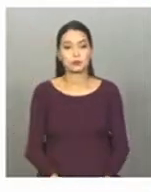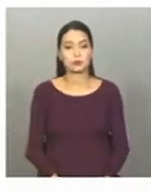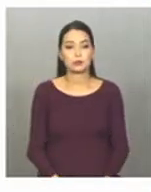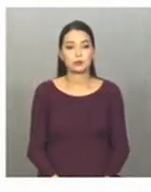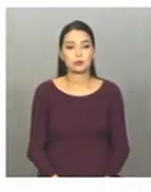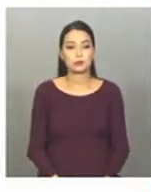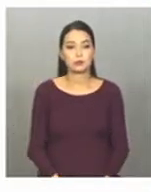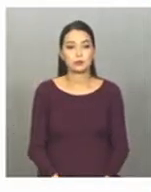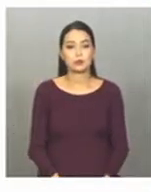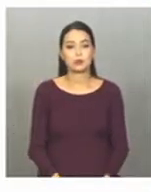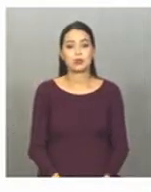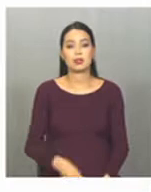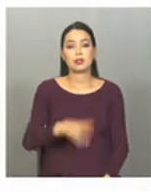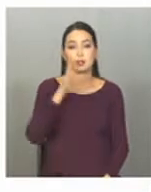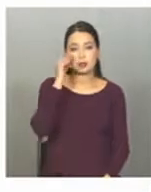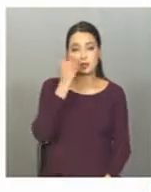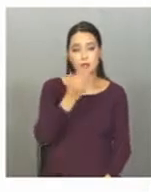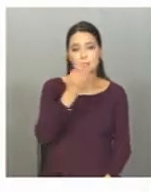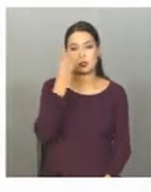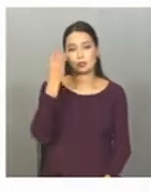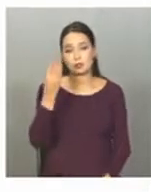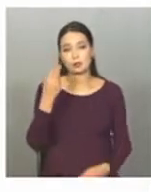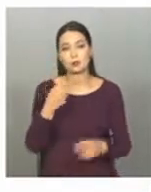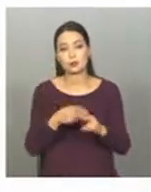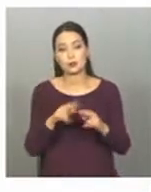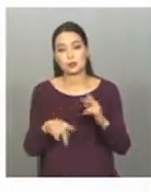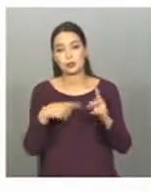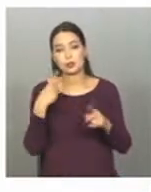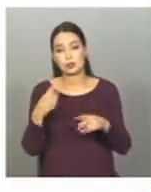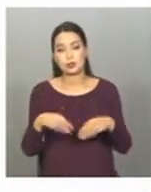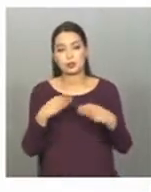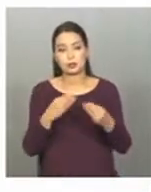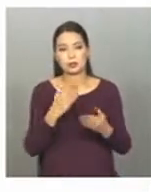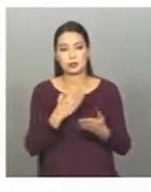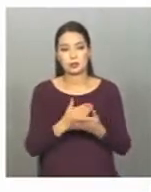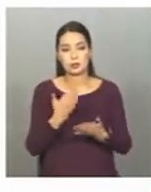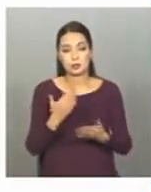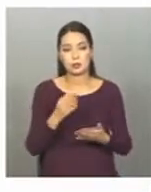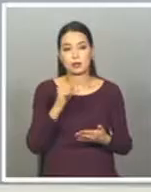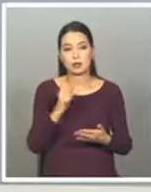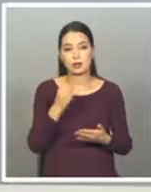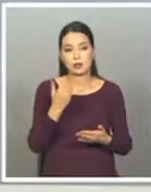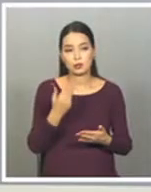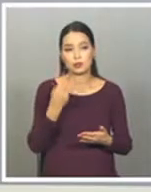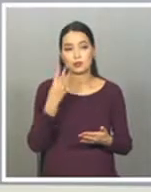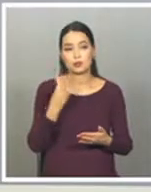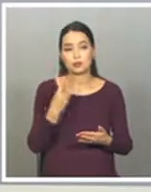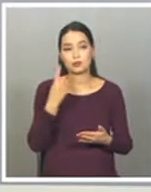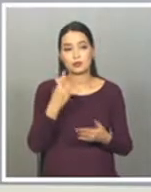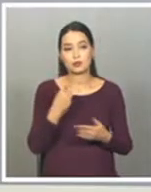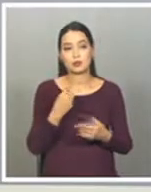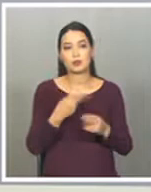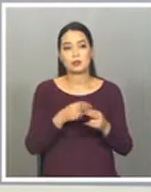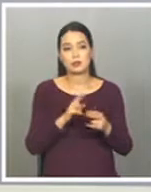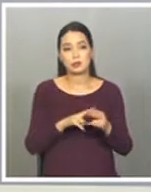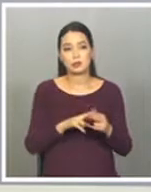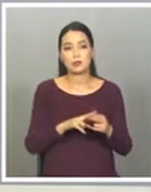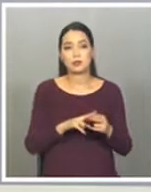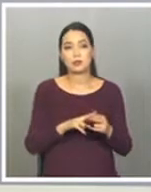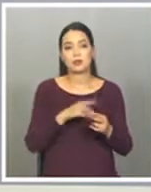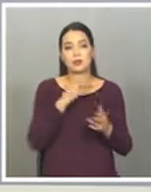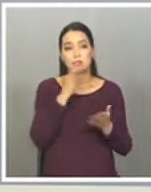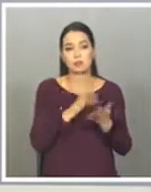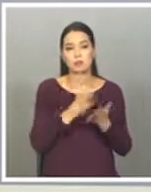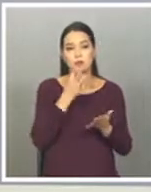Дәреженің дәрежесі, дәреже көрсеткіштері көбейтіледі. Сол кезде а-ның 3-ден 1 дәрежесі. Ол 3-ші дәрежелі түбір астында а-ға